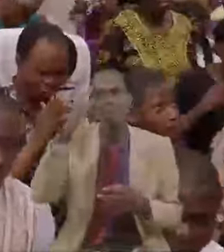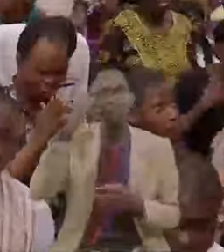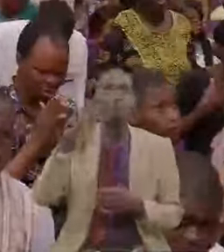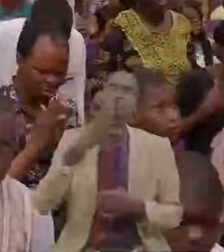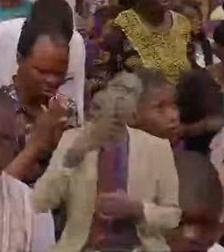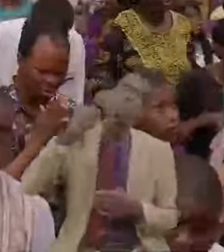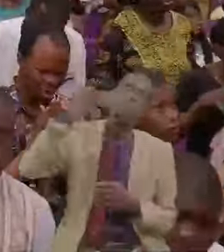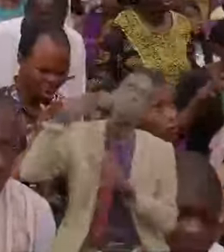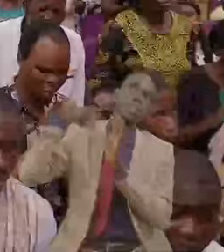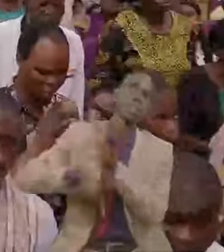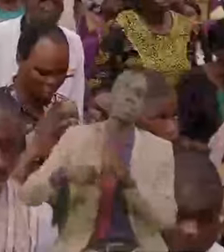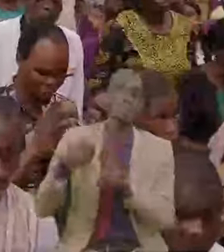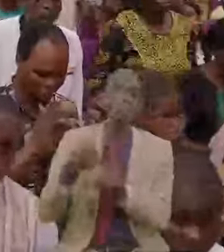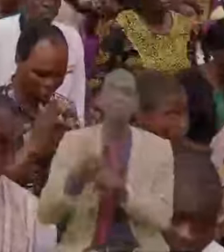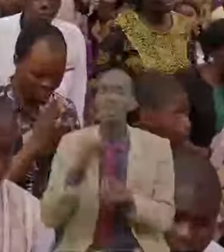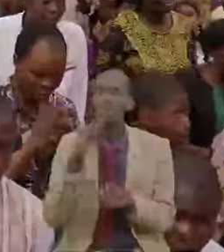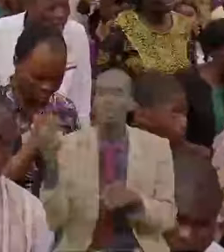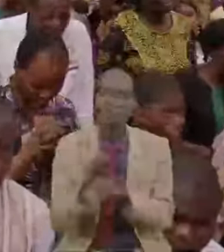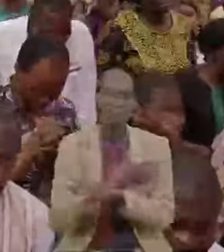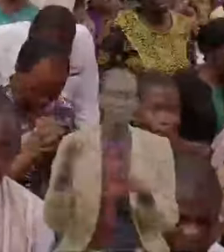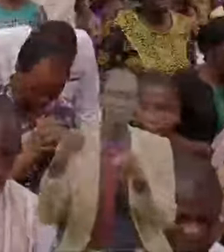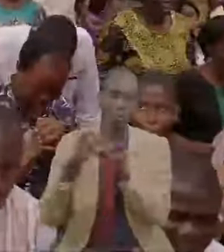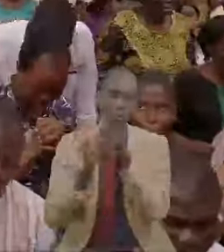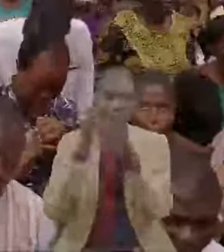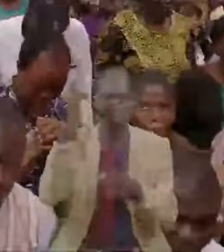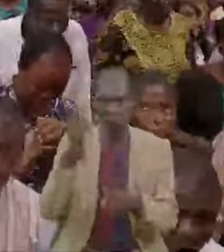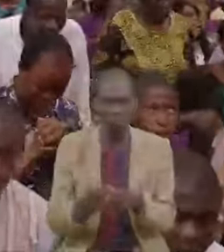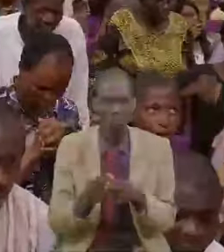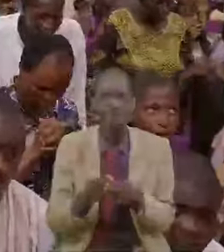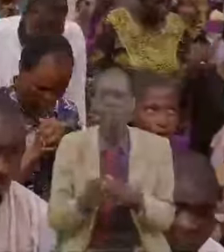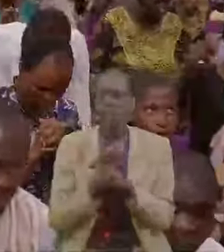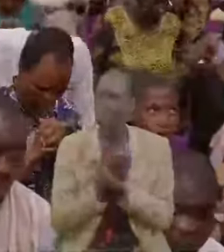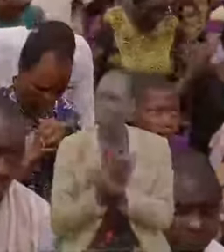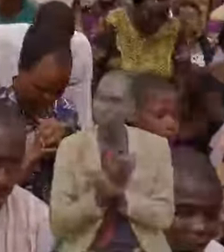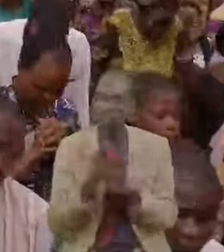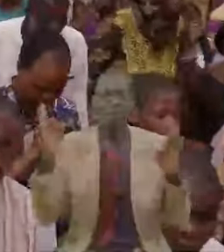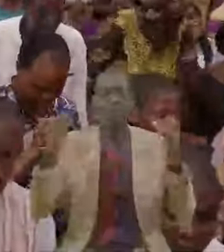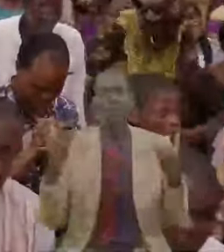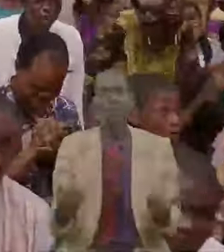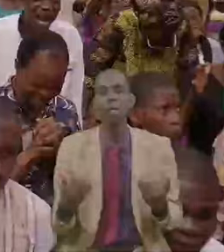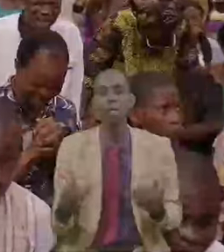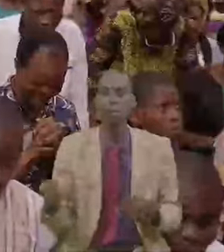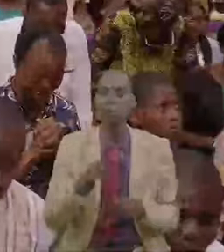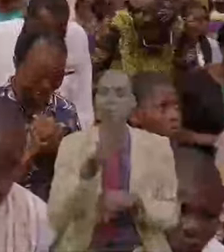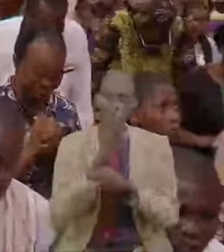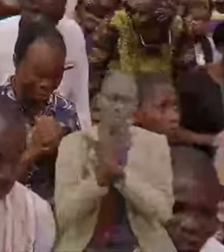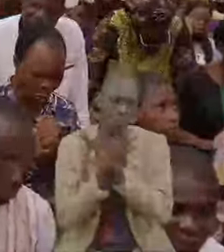L'esprit de suicide est chassé. Vous êtes affranchi. Vous êtes